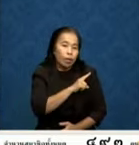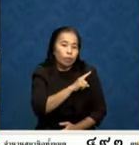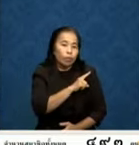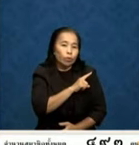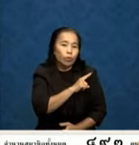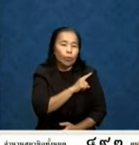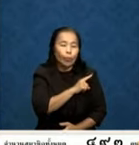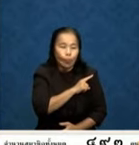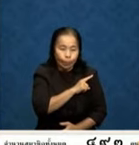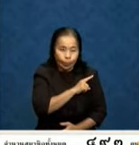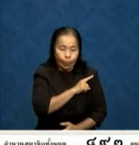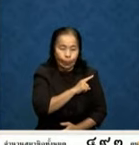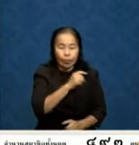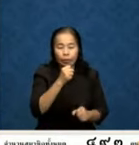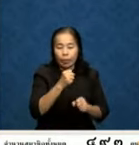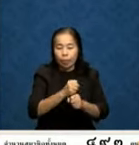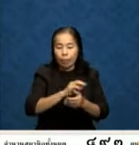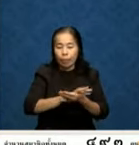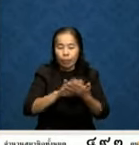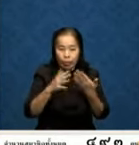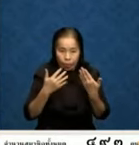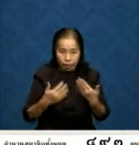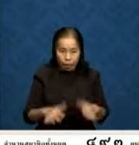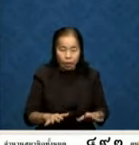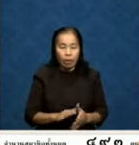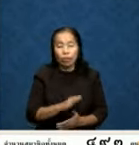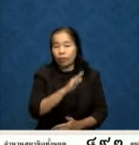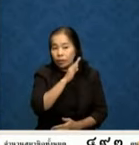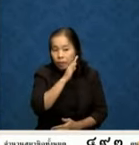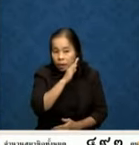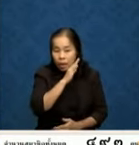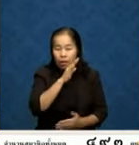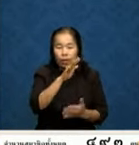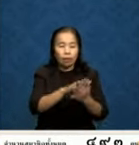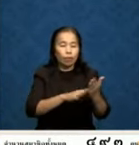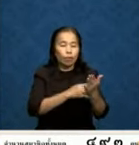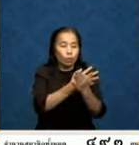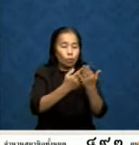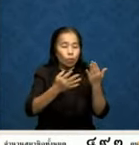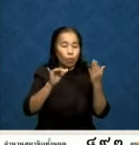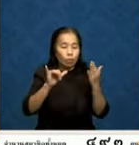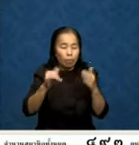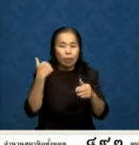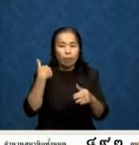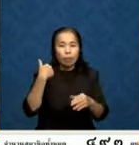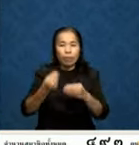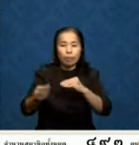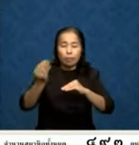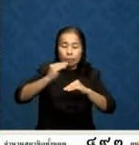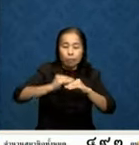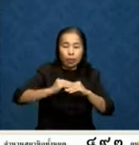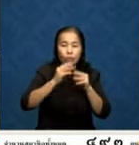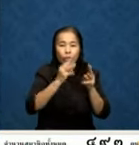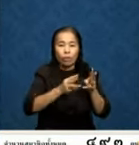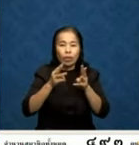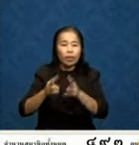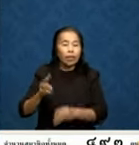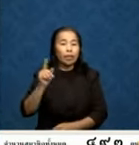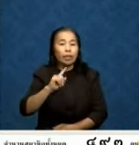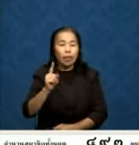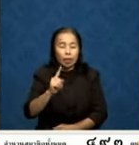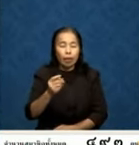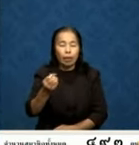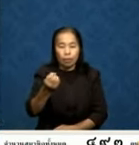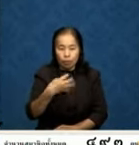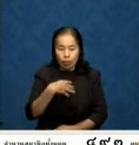นี้ได้สำเร็จผลแล้วนะครับก็ถ้าหากว่าภาคนโยบายจะมีนโยบายเพิ่มเติมอย่างไรนะครับเราก็จะ